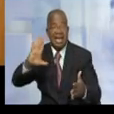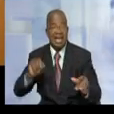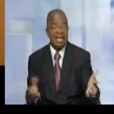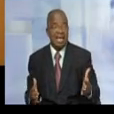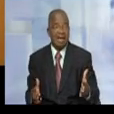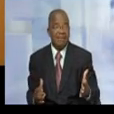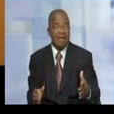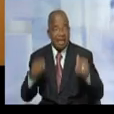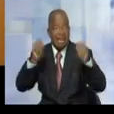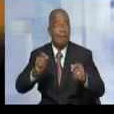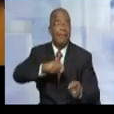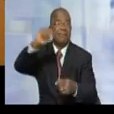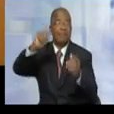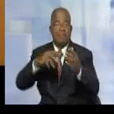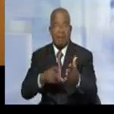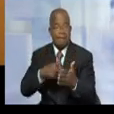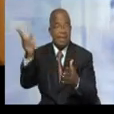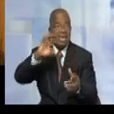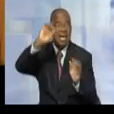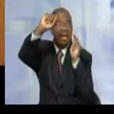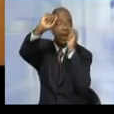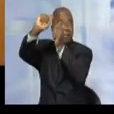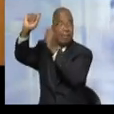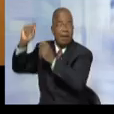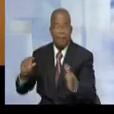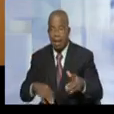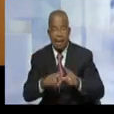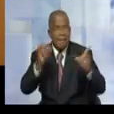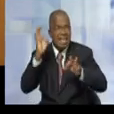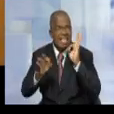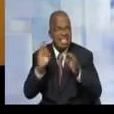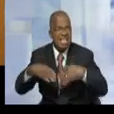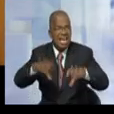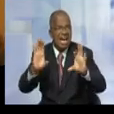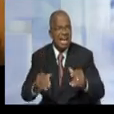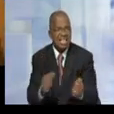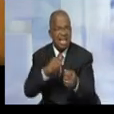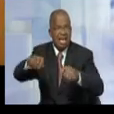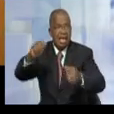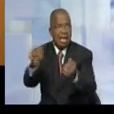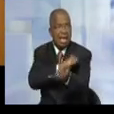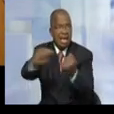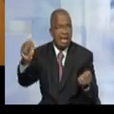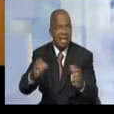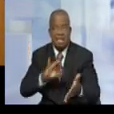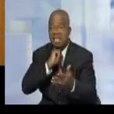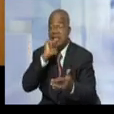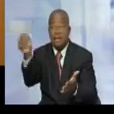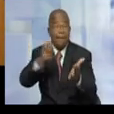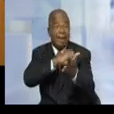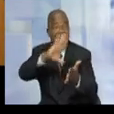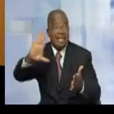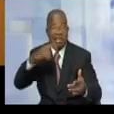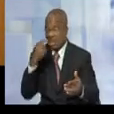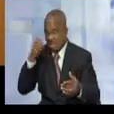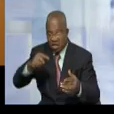pas engager des enfants à aller faire des chargements de sable pour venir. Ce type d'activité ne relève pas d'un bureau